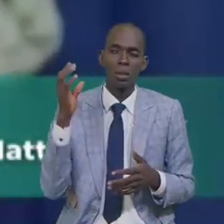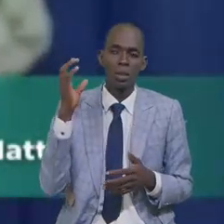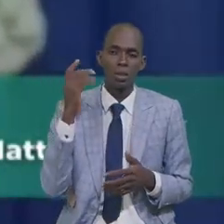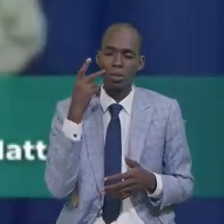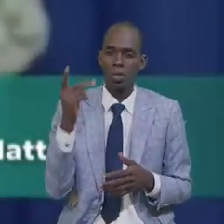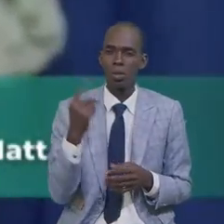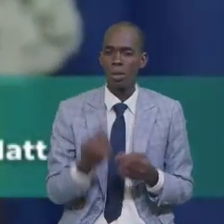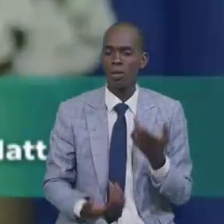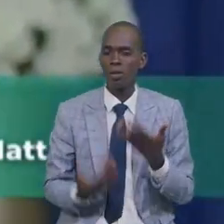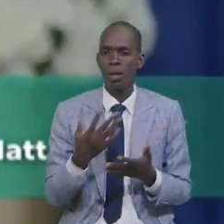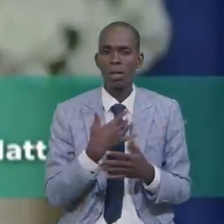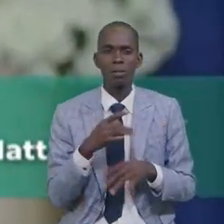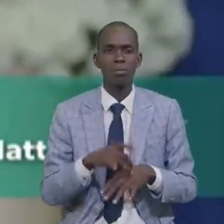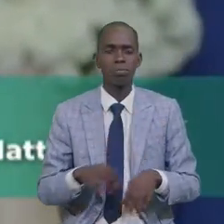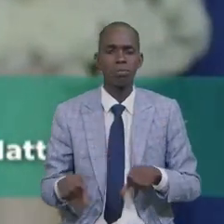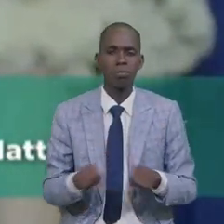il a vu.